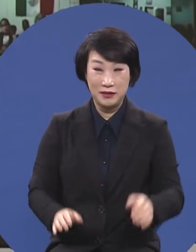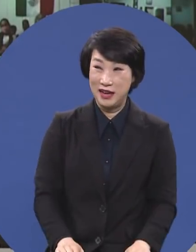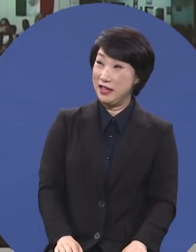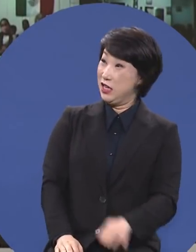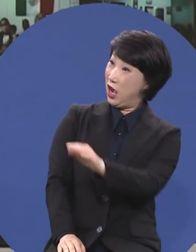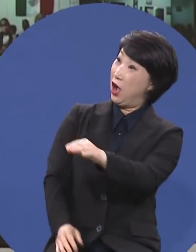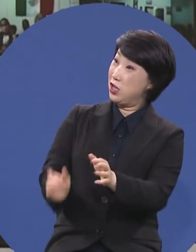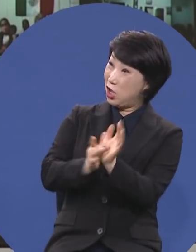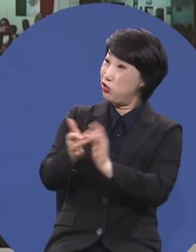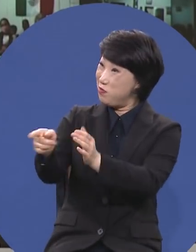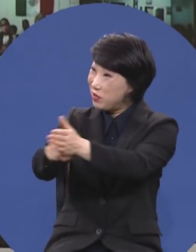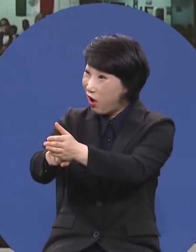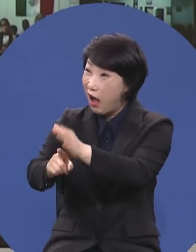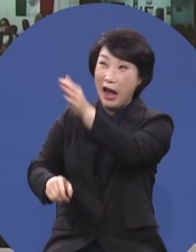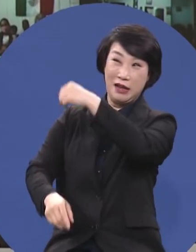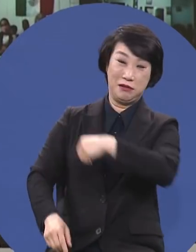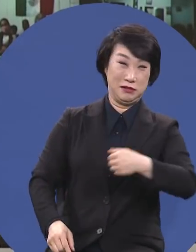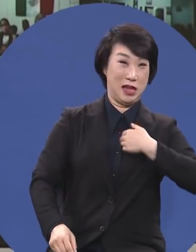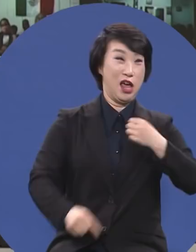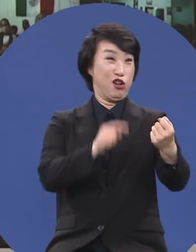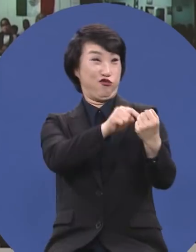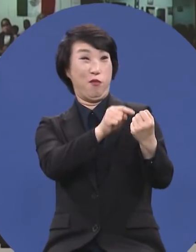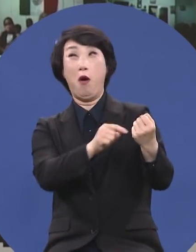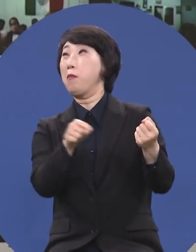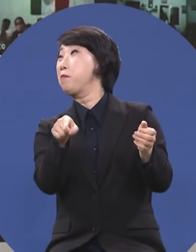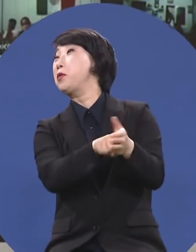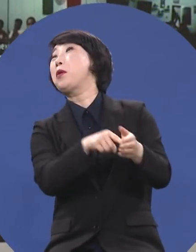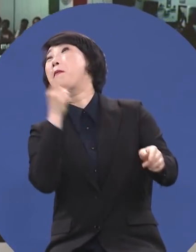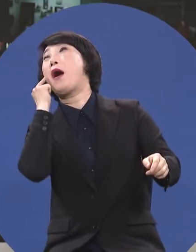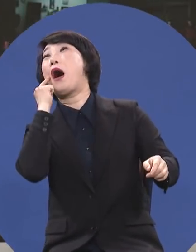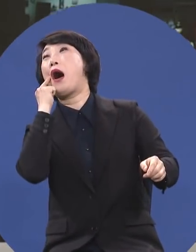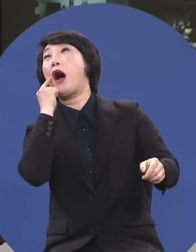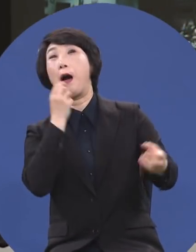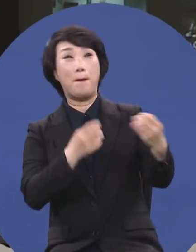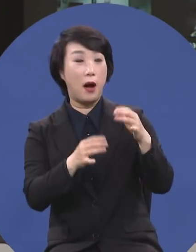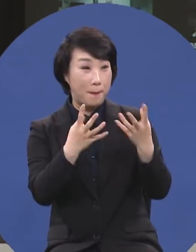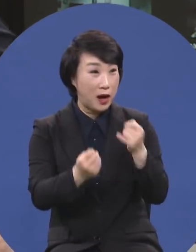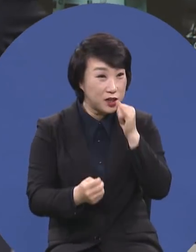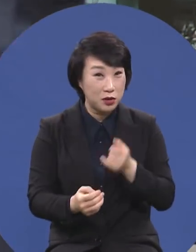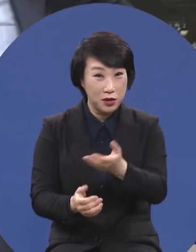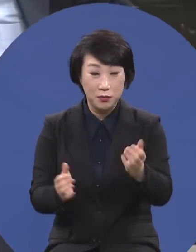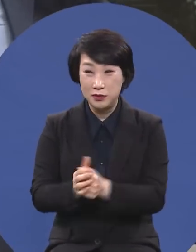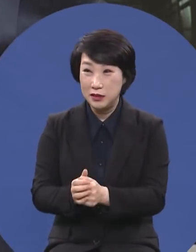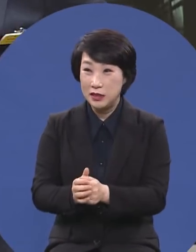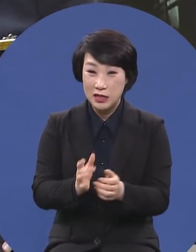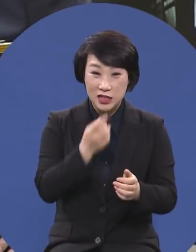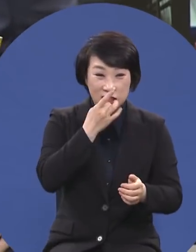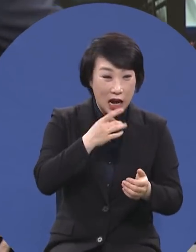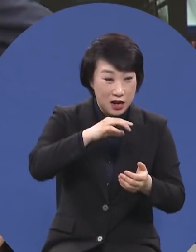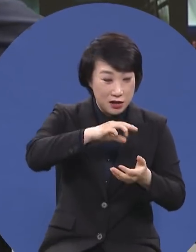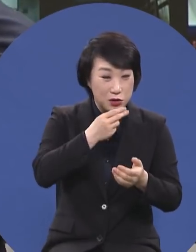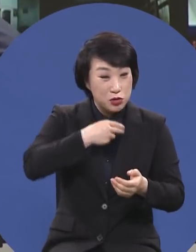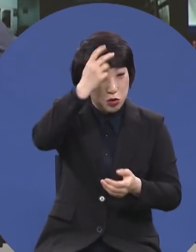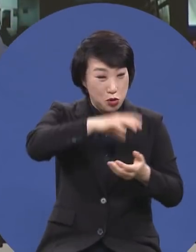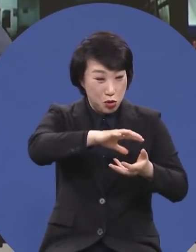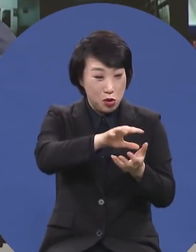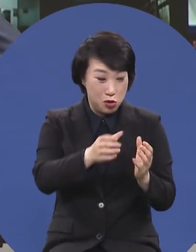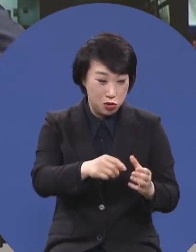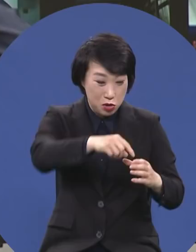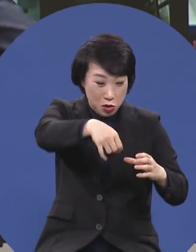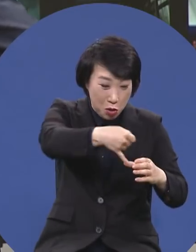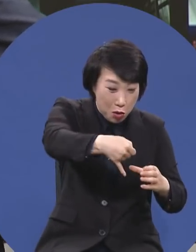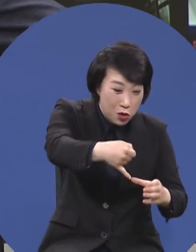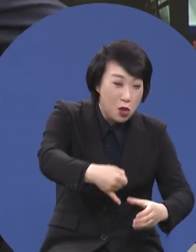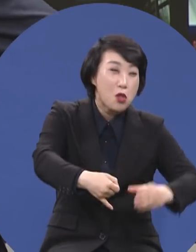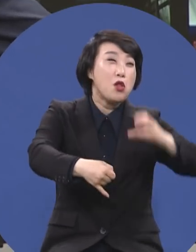믿어, 내 주목을 믿어라. 이런 분들 많았어. 예수가 막걸리 짠만 하냐? 막걸리 먹으면 힘바람